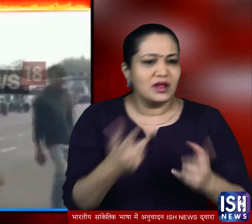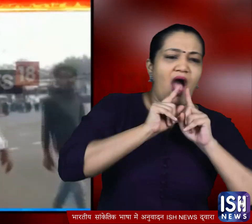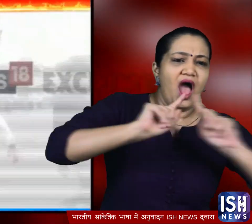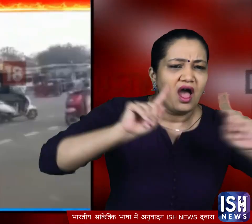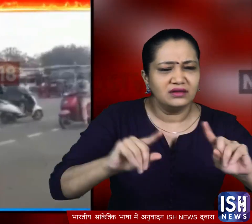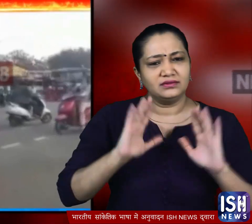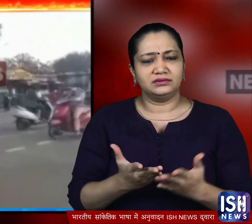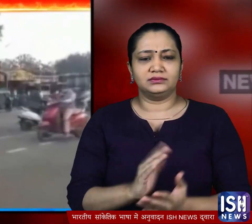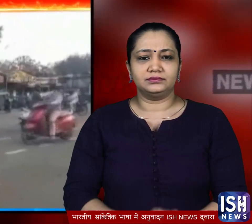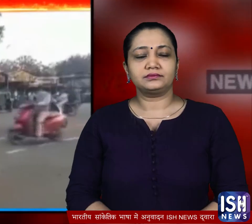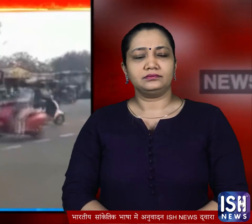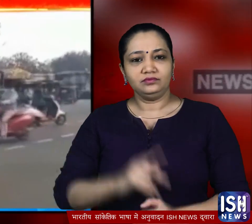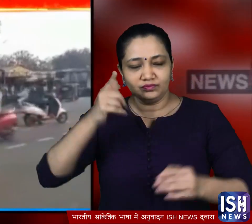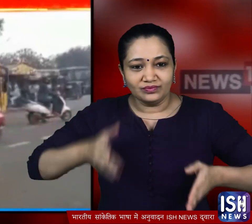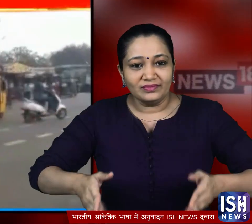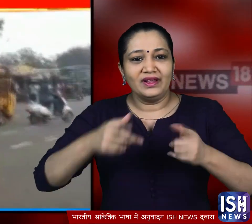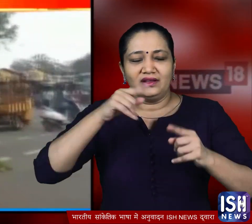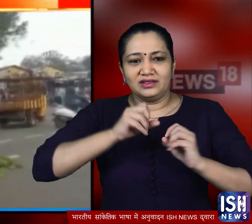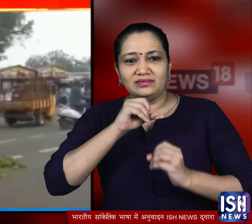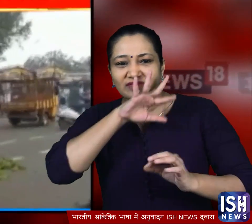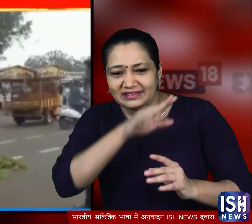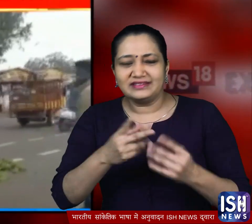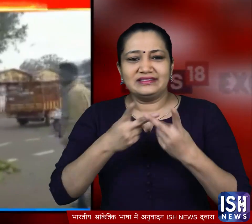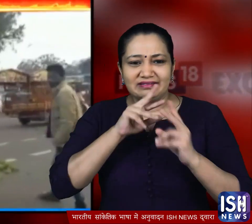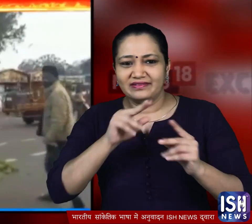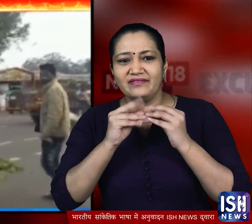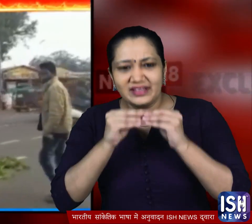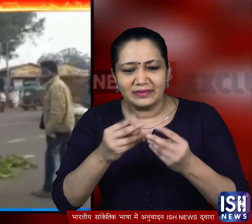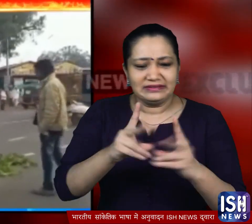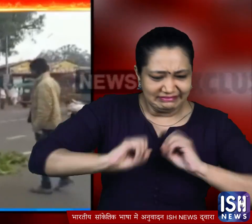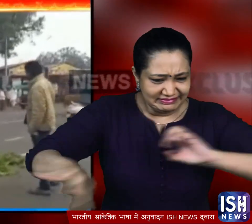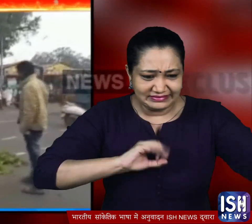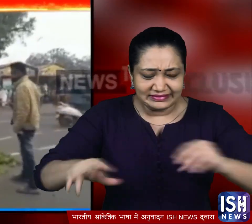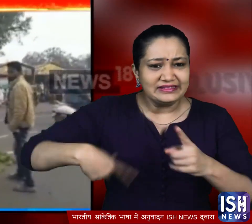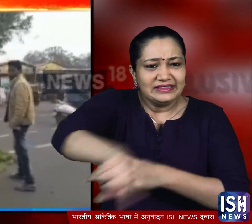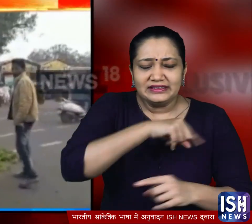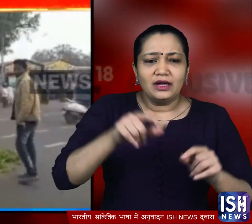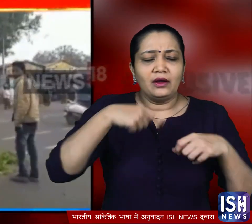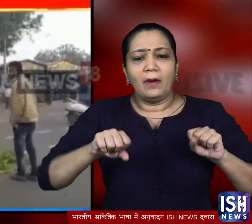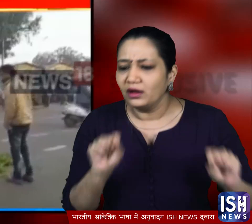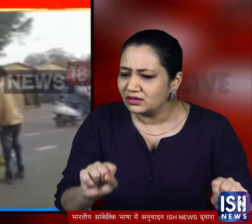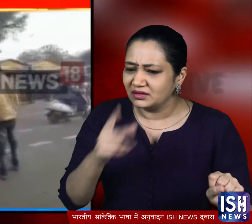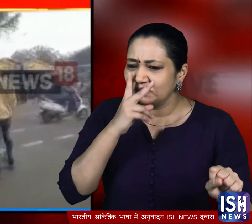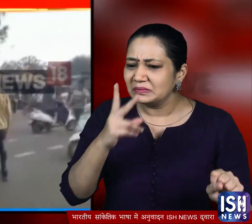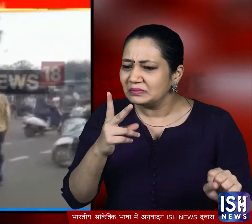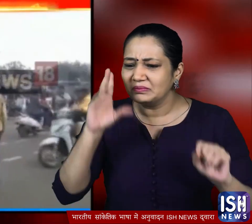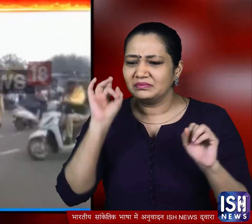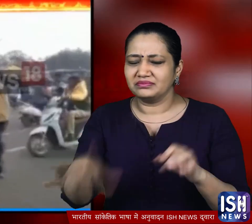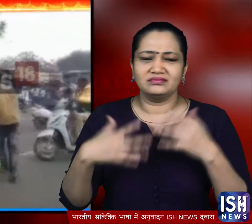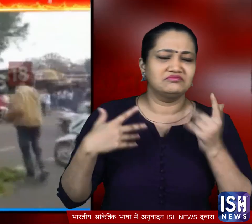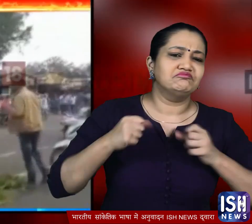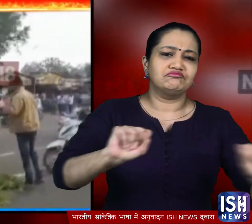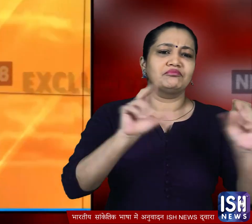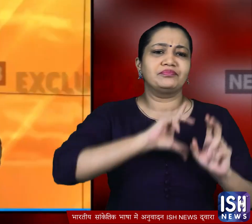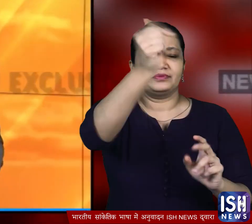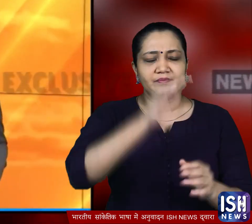बेबसी के बारे में बताने लगा। इस तरह सड़क पर सब्जियों को बिखरा देखकर वहां से गुजर रहे कुछ मोटरसाइकिल सवार पल भर के लिए रुके और फिर वो लोग भी अपनी मंजिल